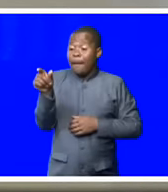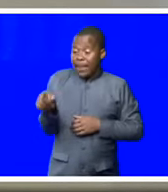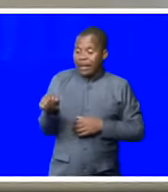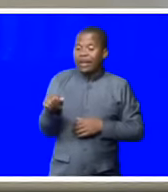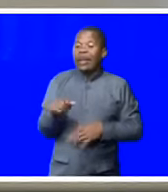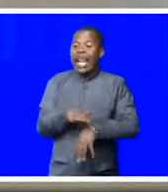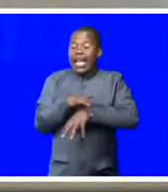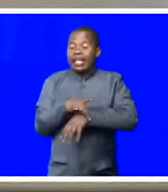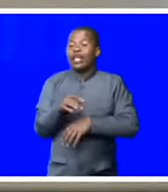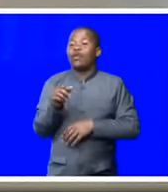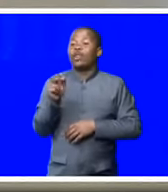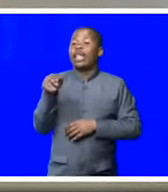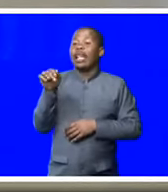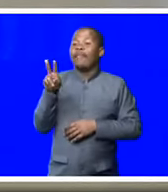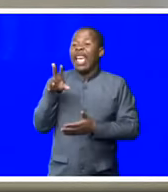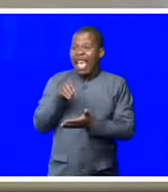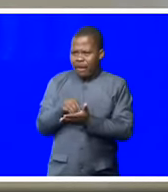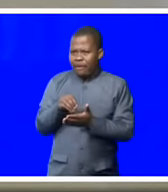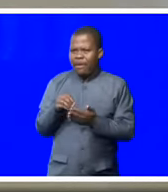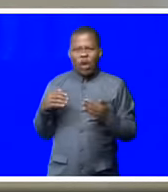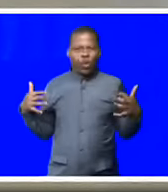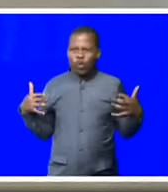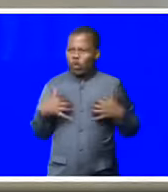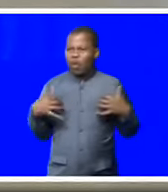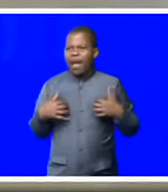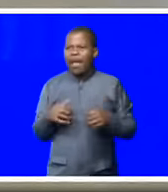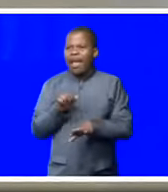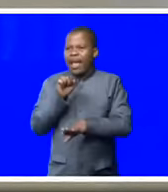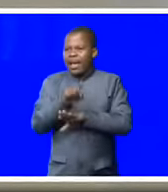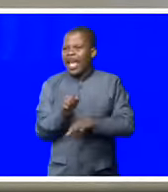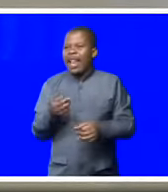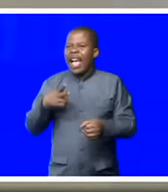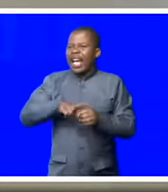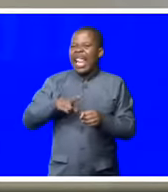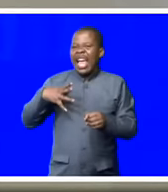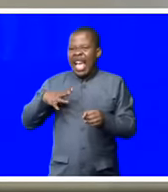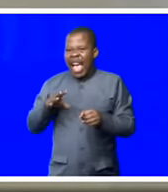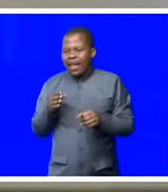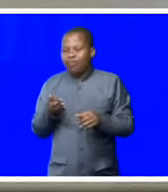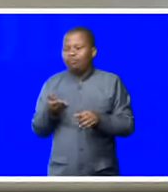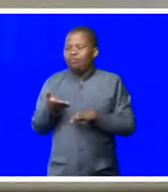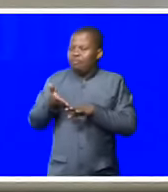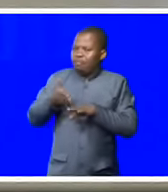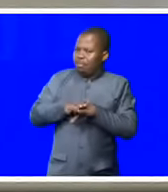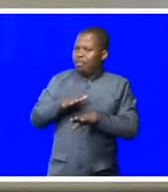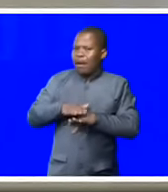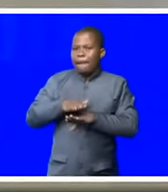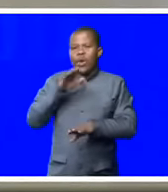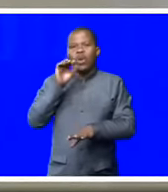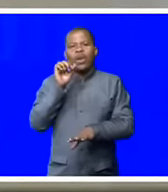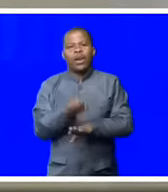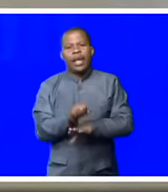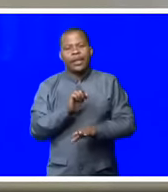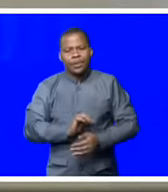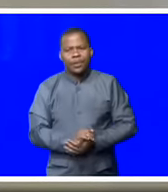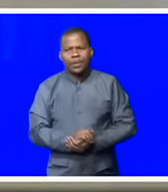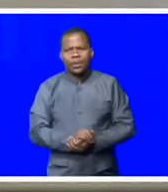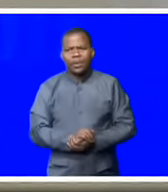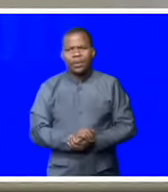le-HIV. Kuze kuhambe kuyofika esigabeni sekusithi impilo dabo lithatheke noma bese bayasishiya